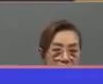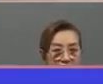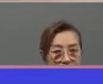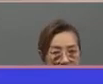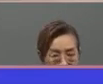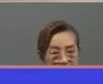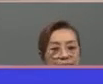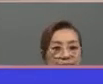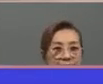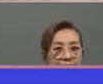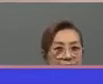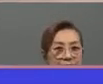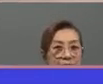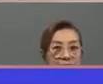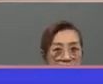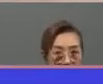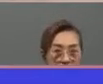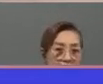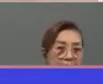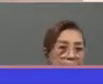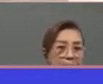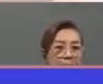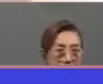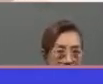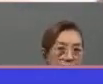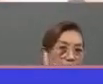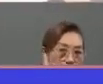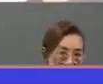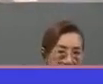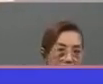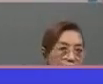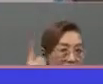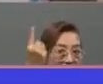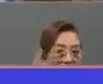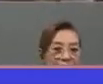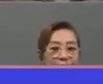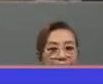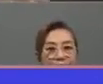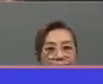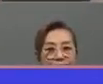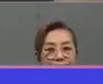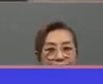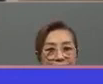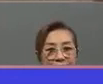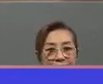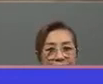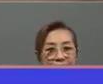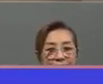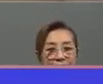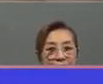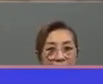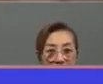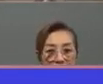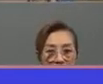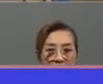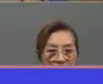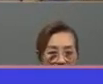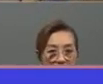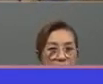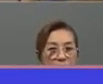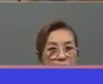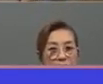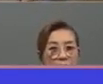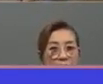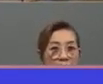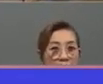วันวันนี้นี่คือ 1พฤษภาคมนะมตินี้จะมีผลบังคับใช้เป็นวันแรกนะครับแล้วก็นอกจากจะดูแลกลุ่มของข้าราชการแรกเข้าแล้วเนี่ยรัฐบาล